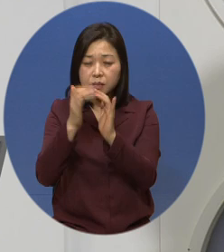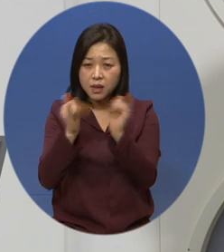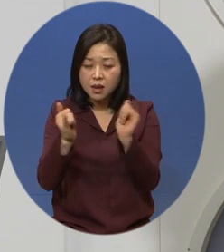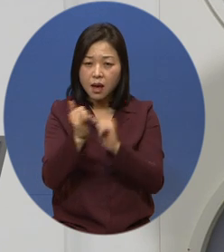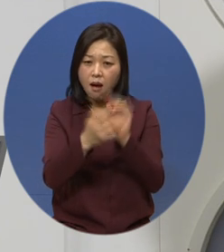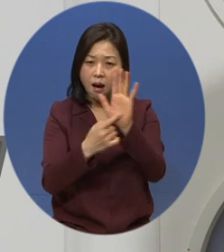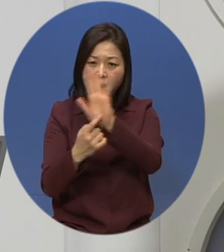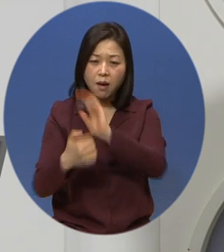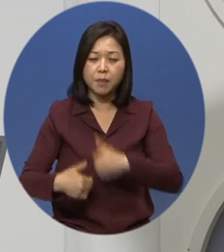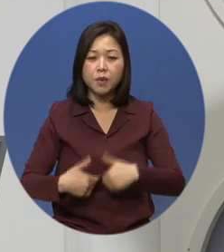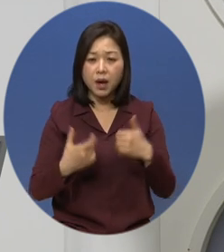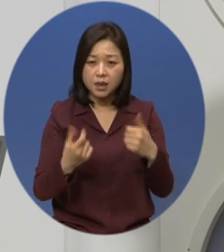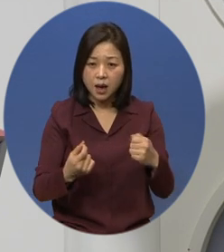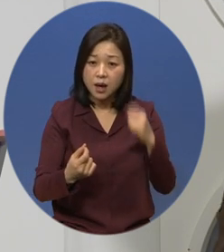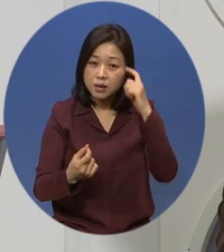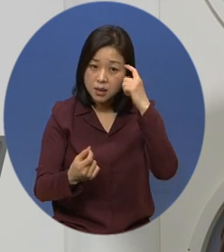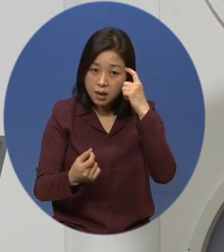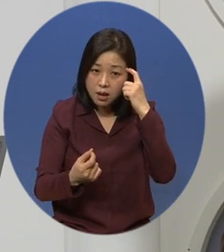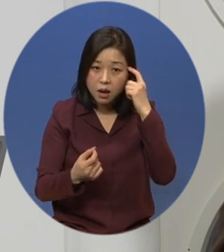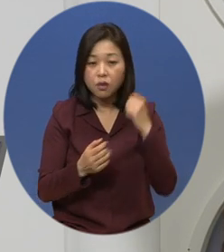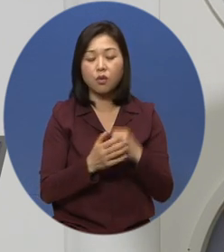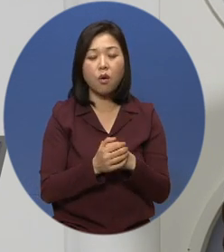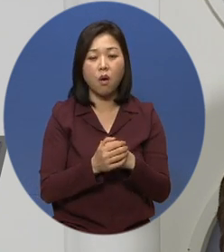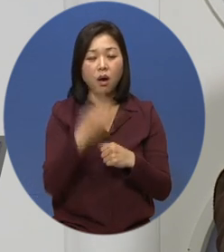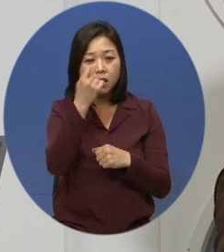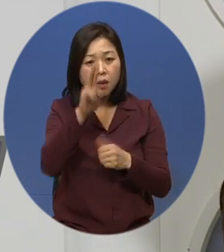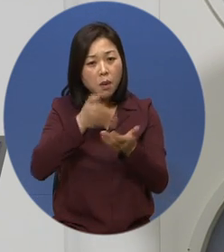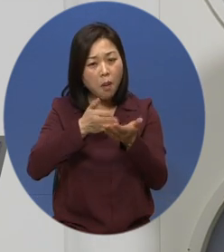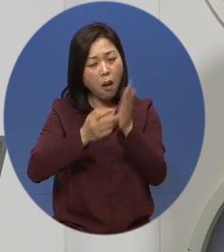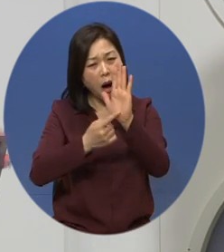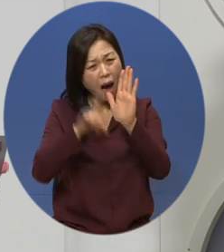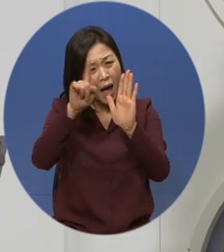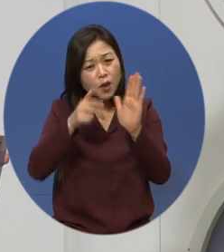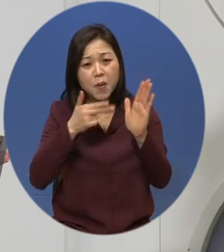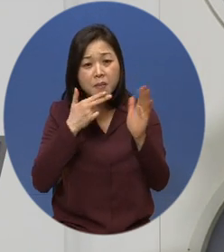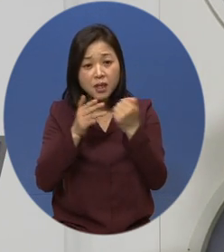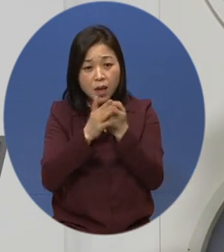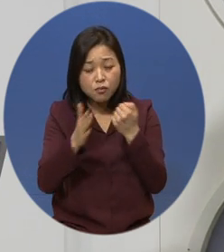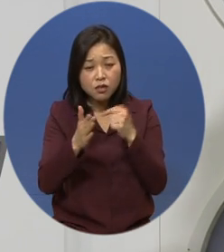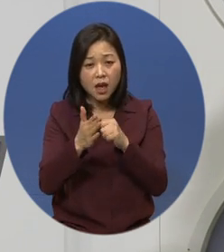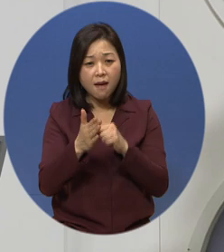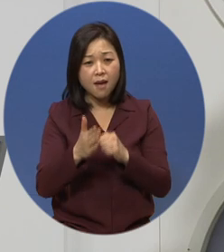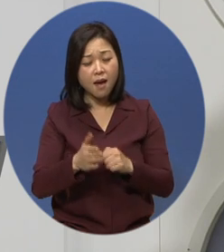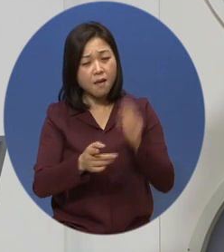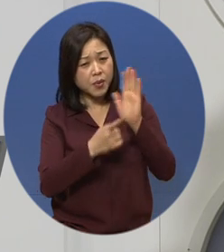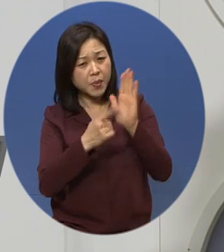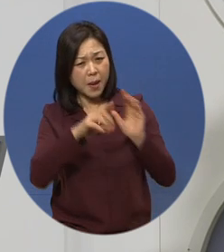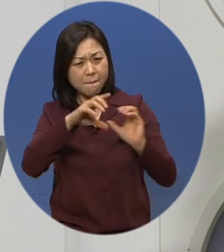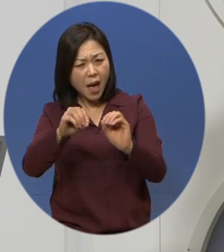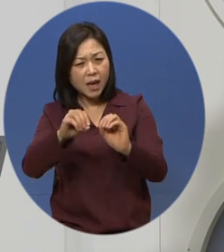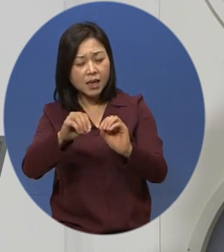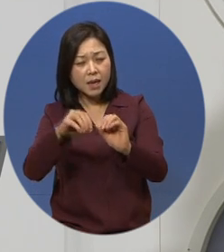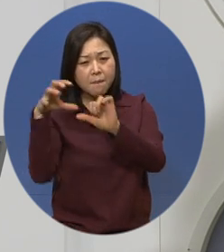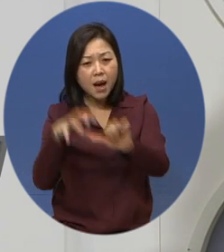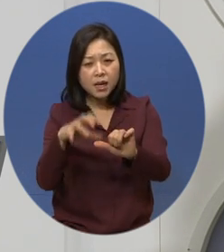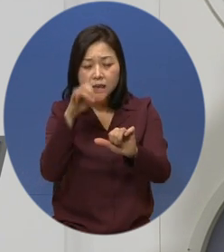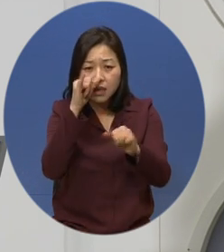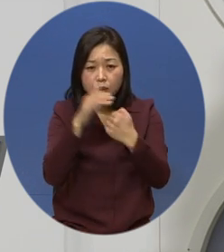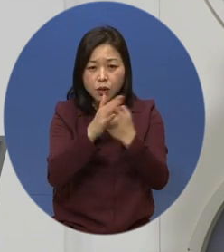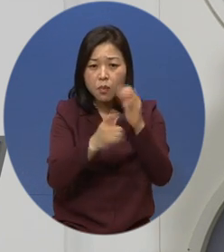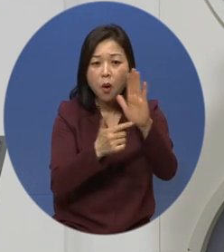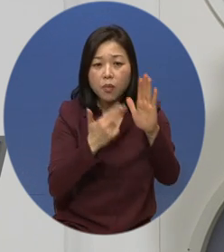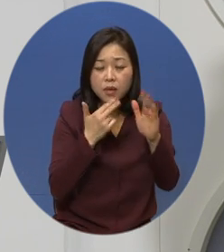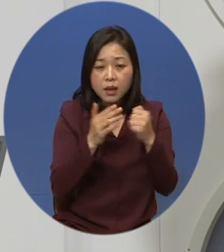알려야 되겠다 보도에 하나도 안 나오니까 언론 통제 때문에 안 너야 되겠다 라고 해서 기도